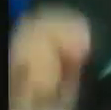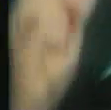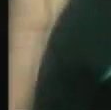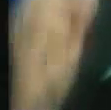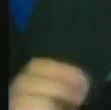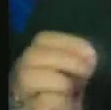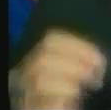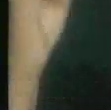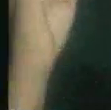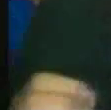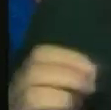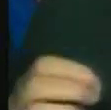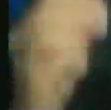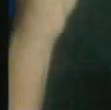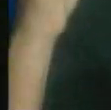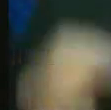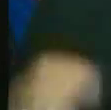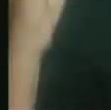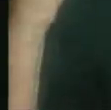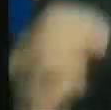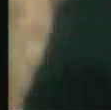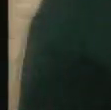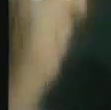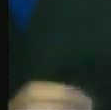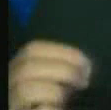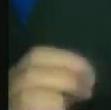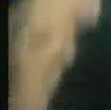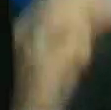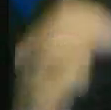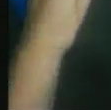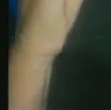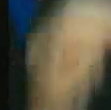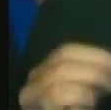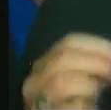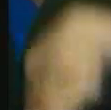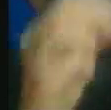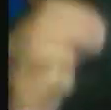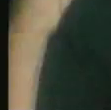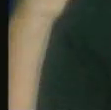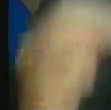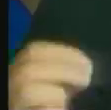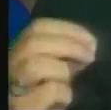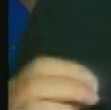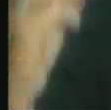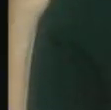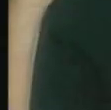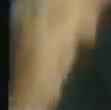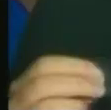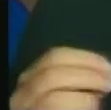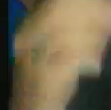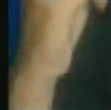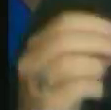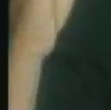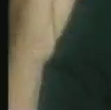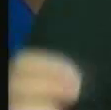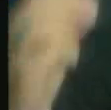נחצה כאן קו אדום, חמור ומסוכן בדמוקרטיה הישראלית. ממשלת ישראל היא היחידה